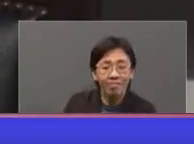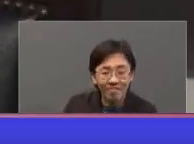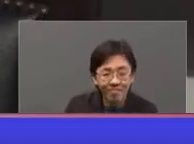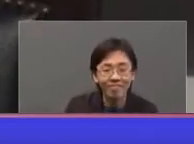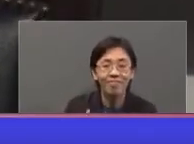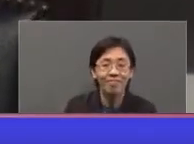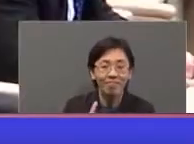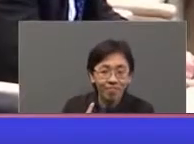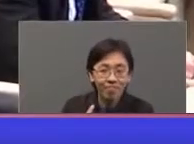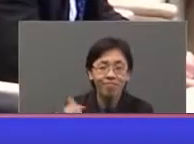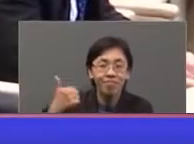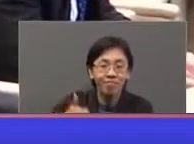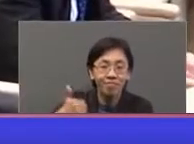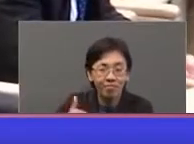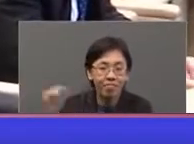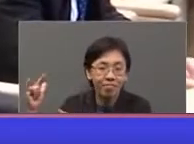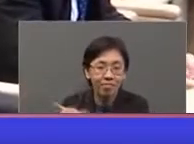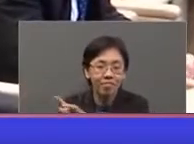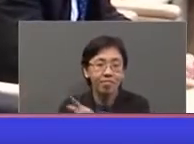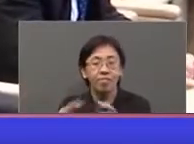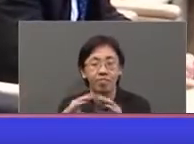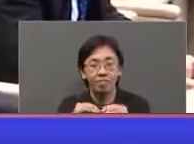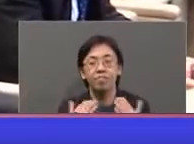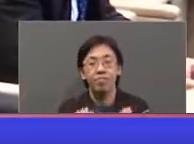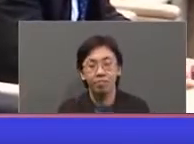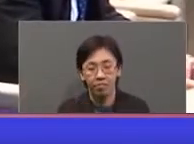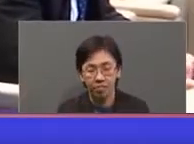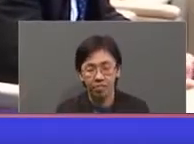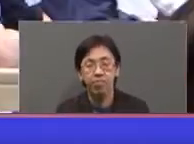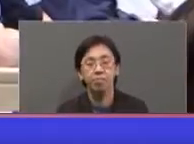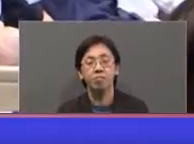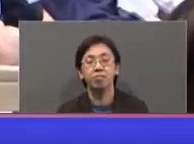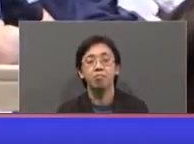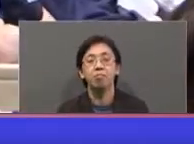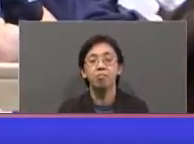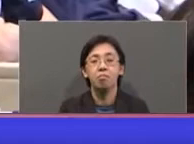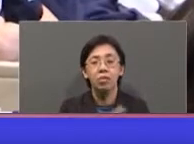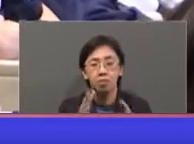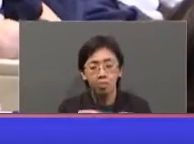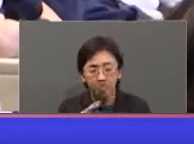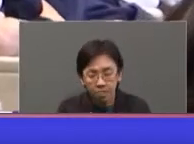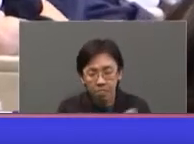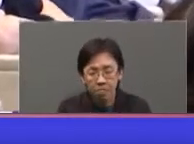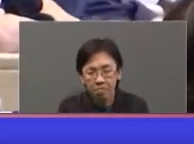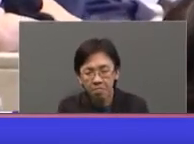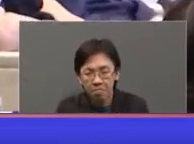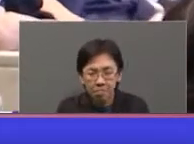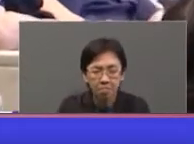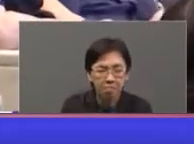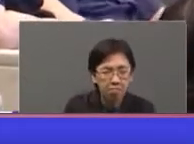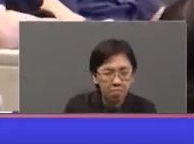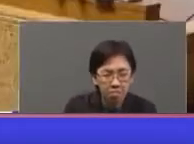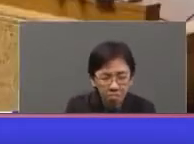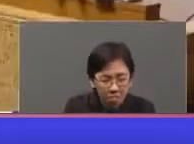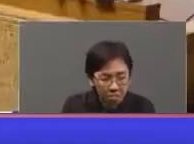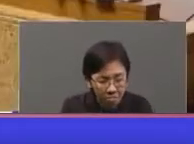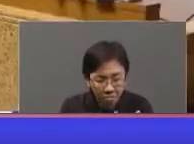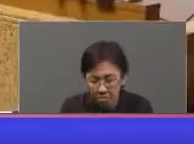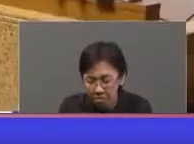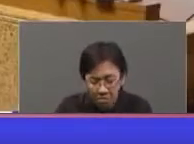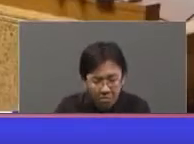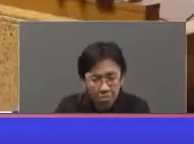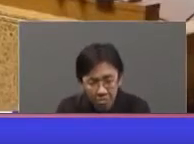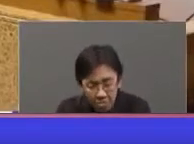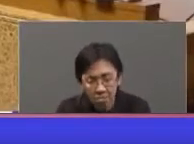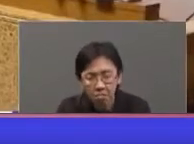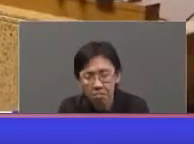ผู้แทนที่จะเดินทางเข้าร่วมประชุมเอเปกเห็นบอกว่าตอนนี้คอนเฟิร์มแล้ว14ประเทศใช่ไหมคะคุณเอกว ีใช่ใช่ก็ประเทศใหญ่ๆ